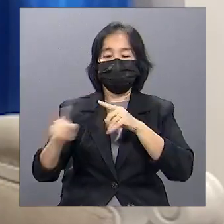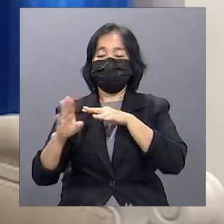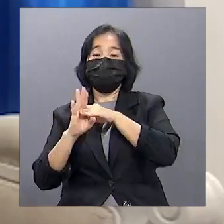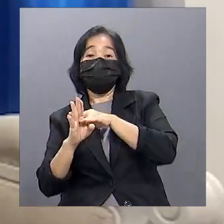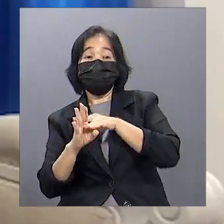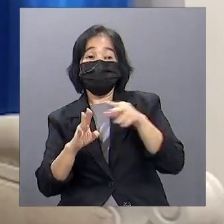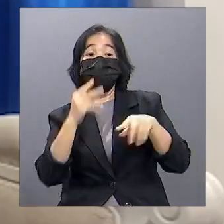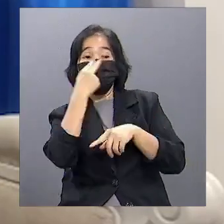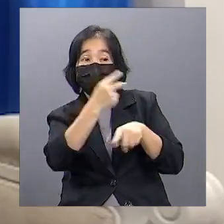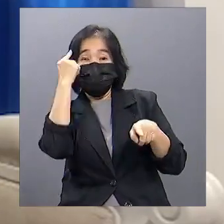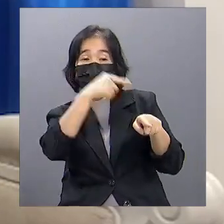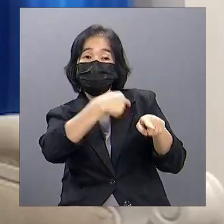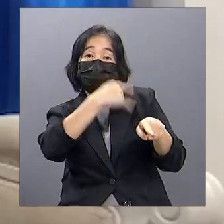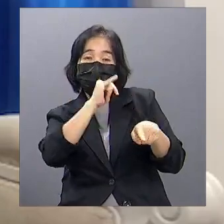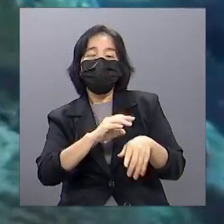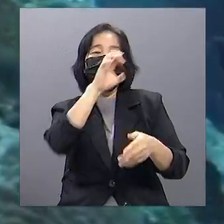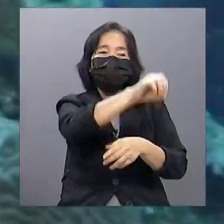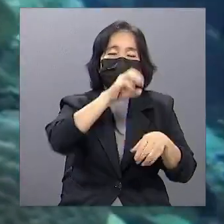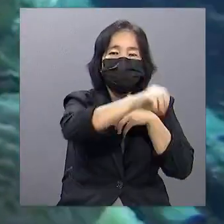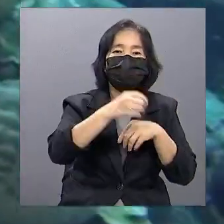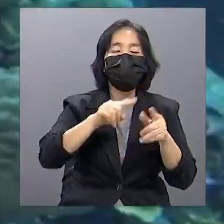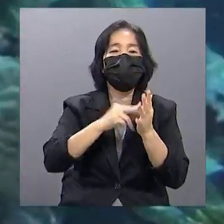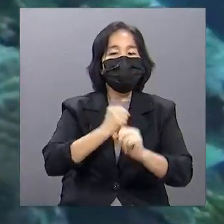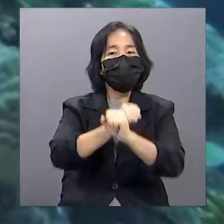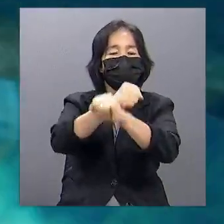ห่วงโซ่อาหารที่เชื่อมโยงกันต่อไปนะคะ